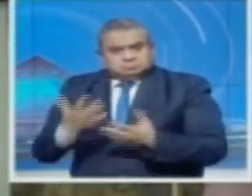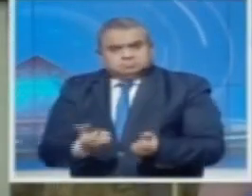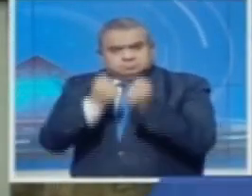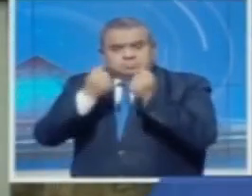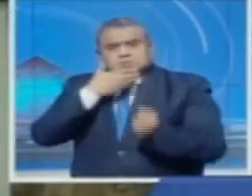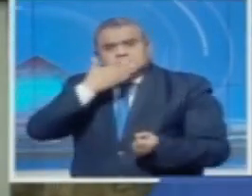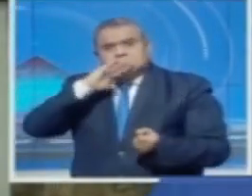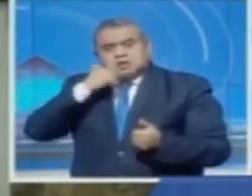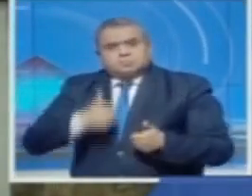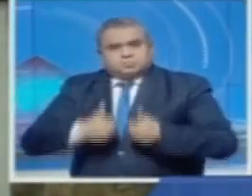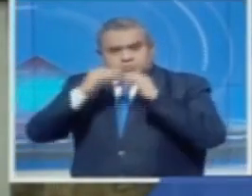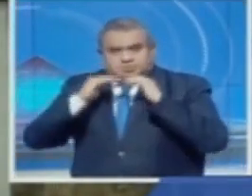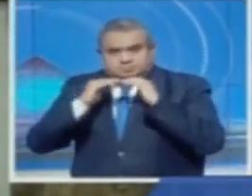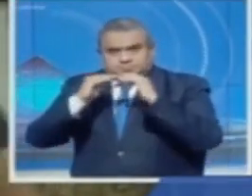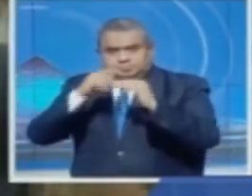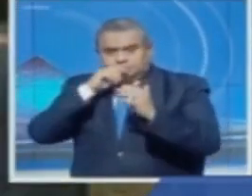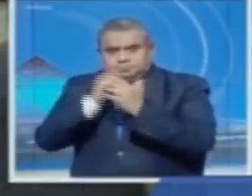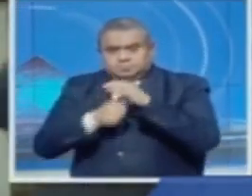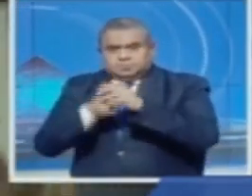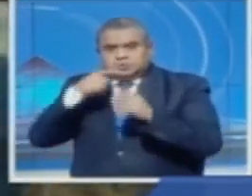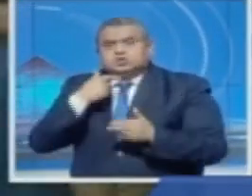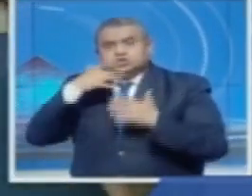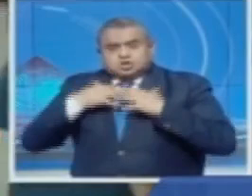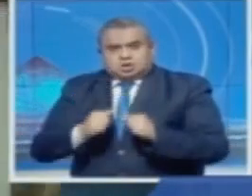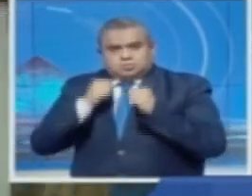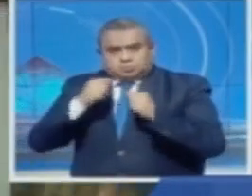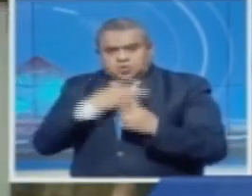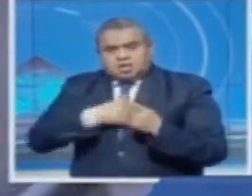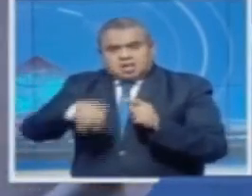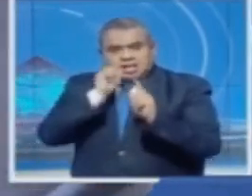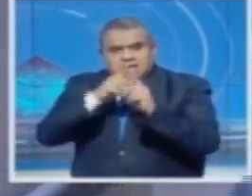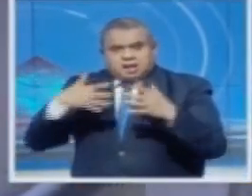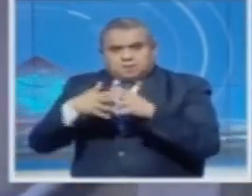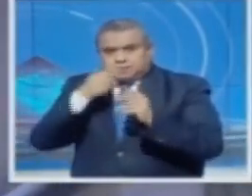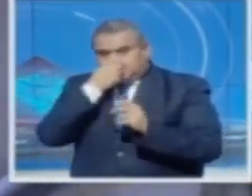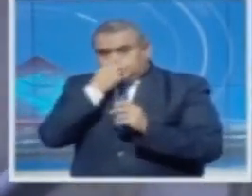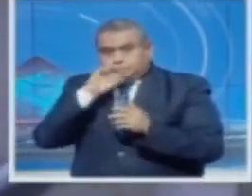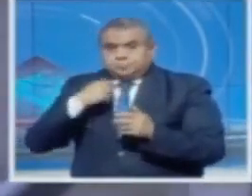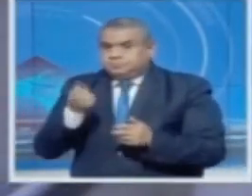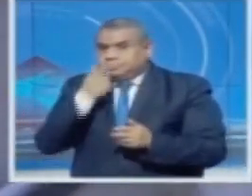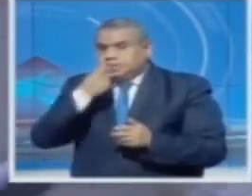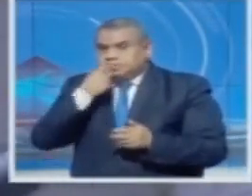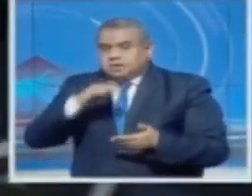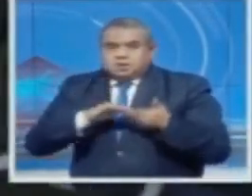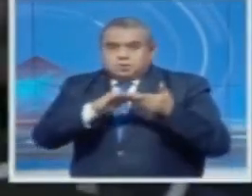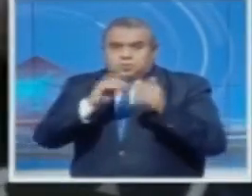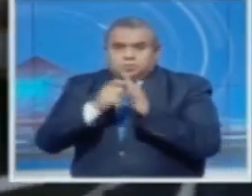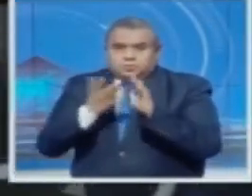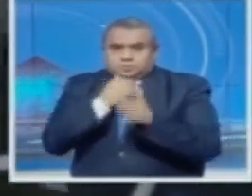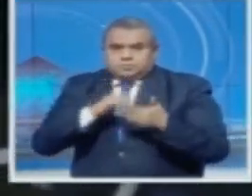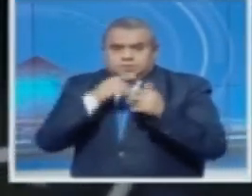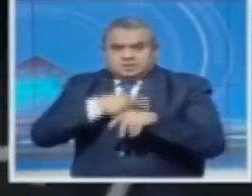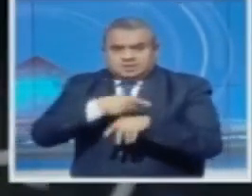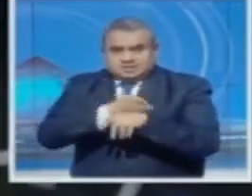لله في تحسن، وبإذن الله يقوموا بالسلامة ويحضروا ووقف عرفات إن شاء الله. كافة الخدمات العلاجية المجودة تقدم على مدار